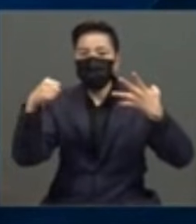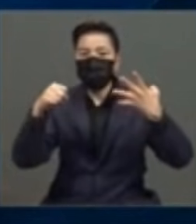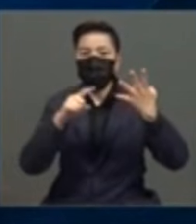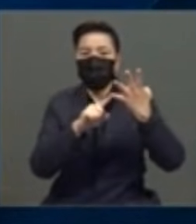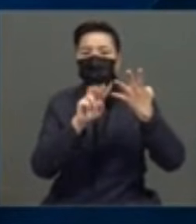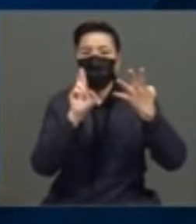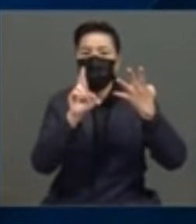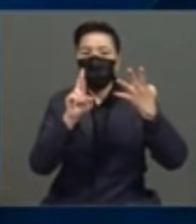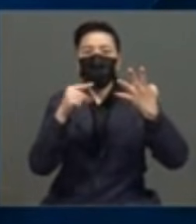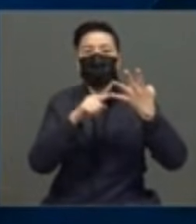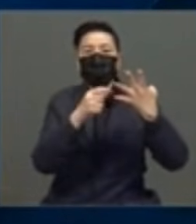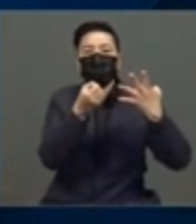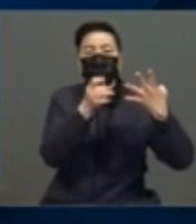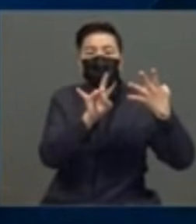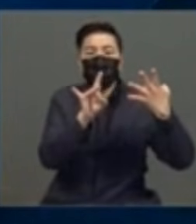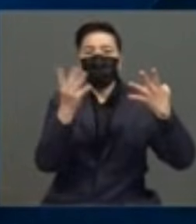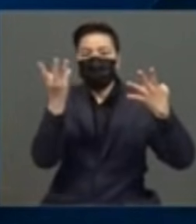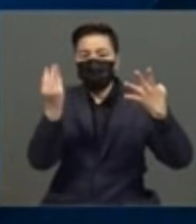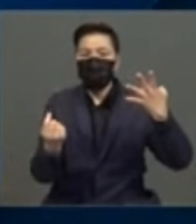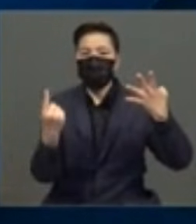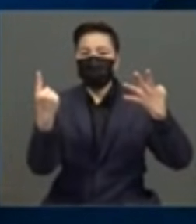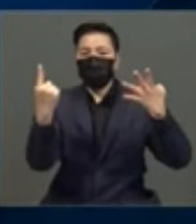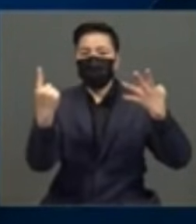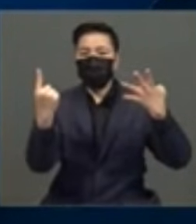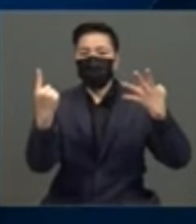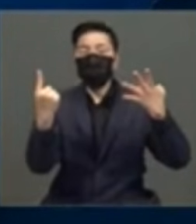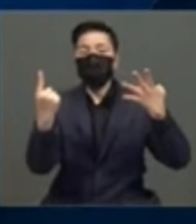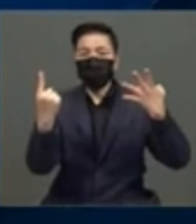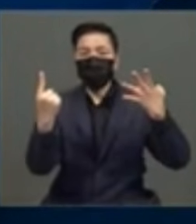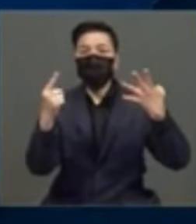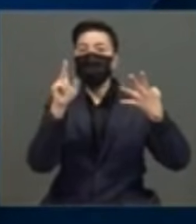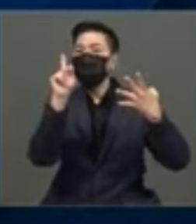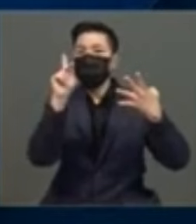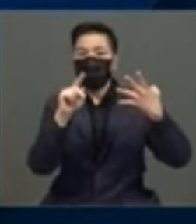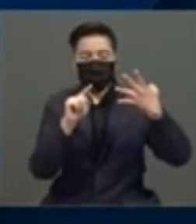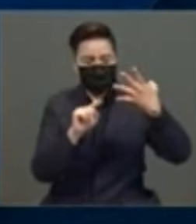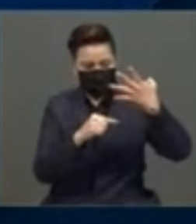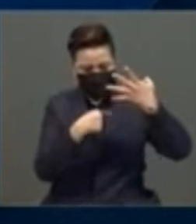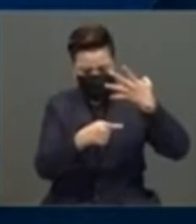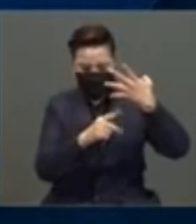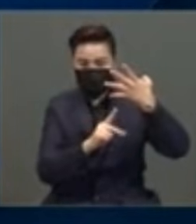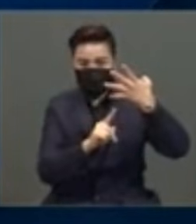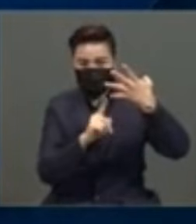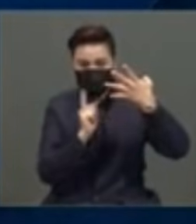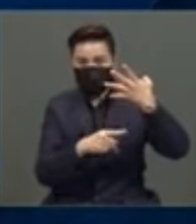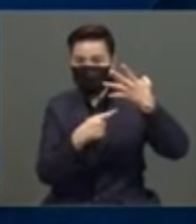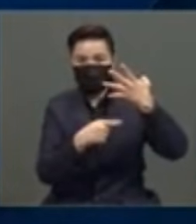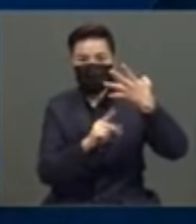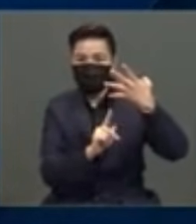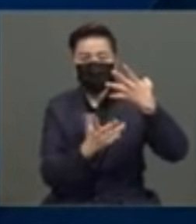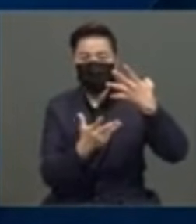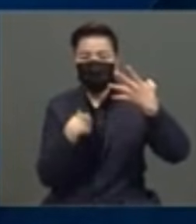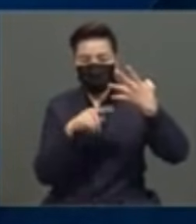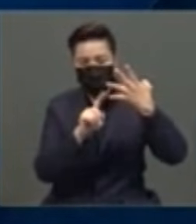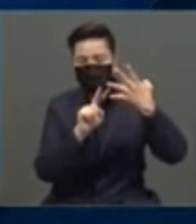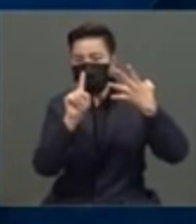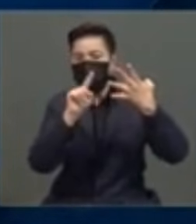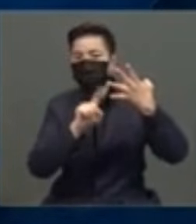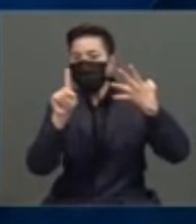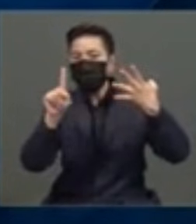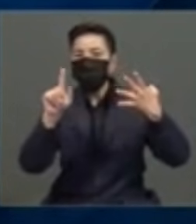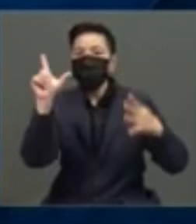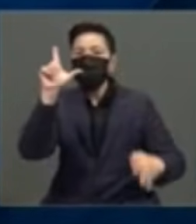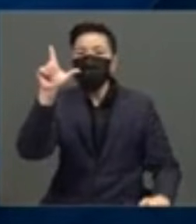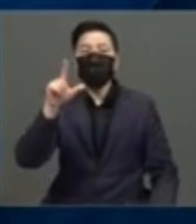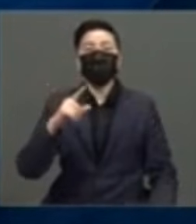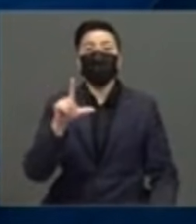ระวังสูงจาก18เป็น1จังหวัดส่วนพื้นที่สีเขียวจะไม่มีเลยนะครับใน1จังหวัดนั้นคือภูเก็ตที่เป็นสีเ